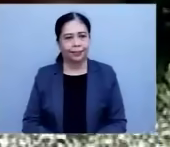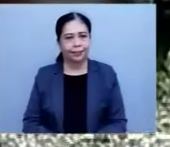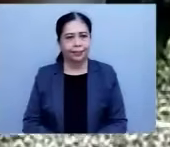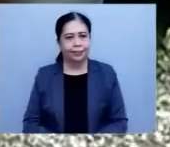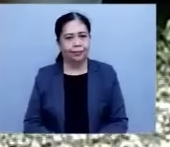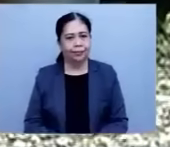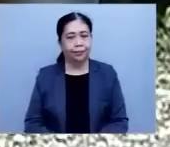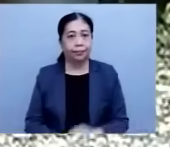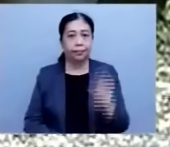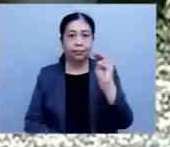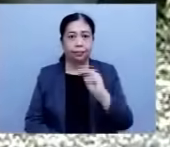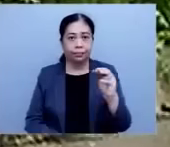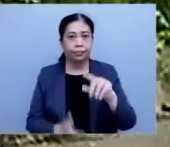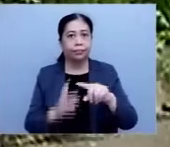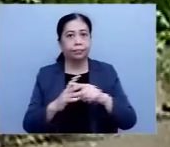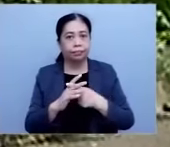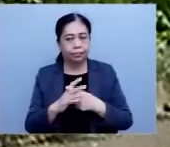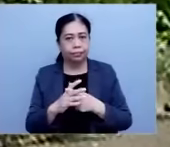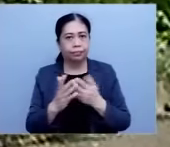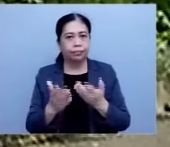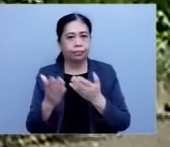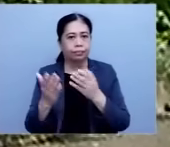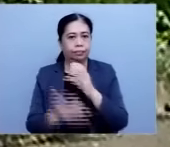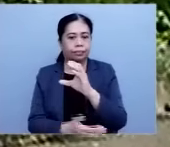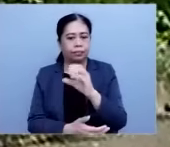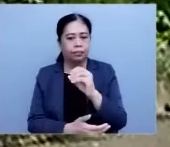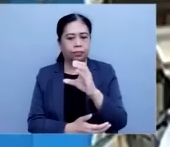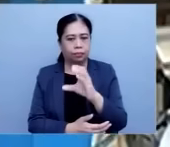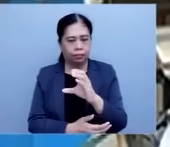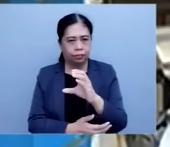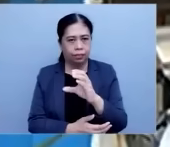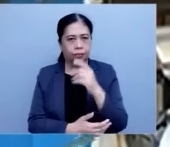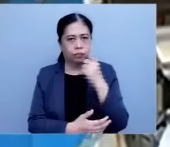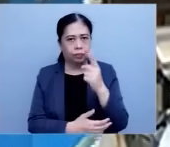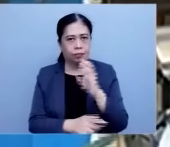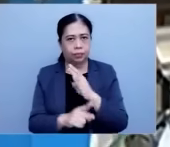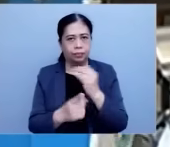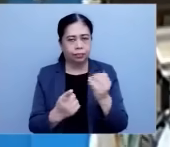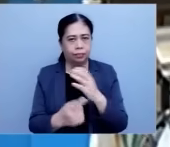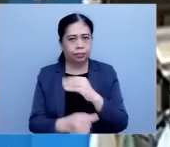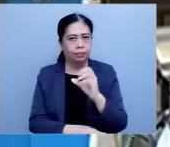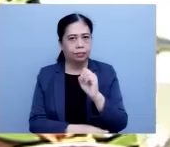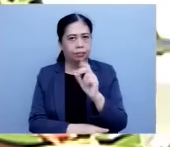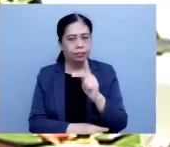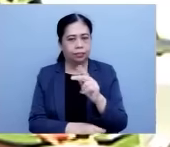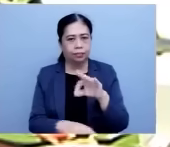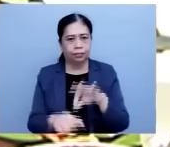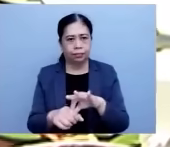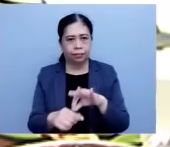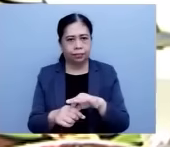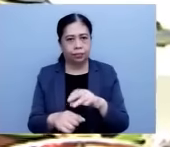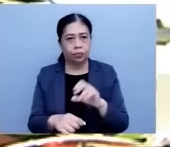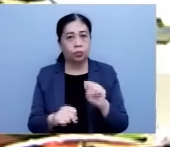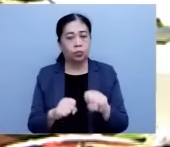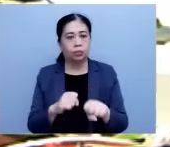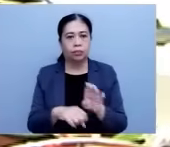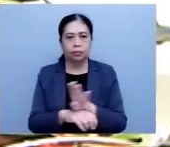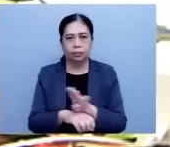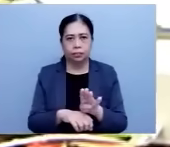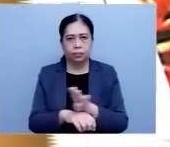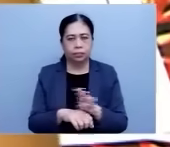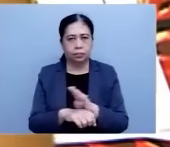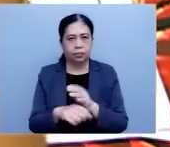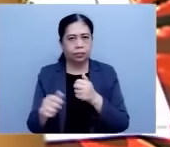Sa Lunes na ang simula ng filing of Certificate of Candidacy para sa barangay at SK elections. Kaya naman abala ang mga